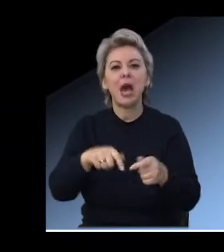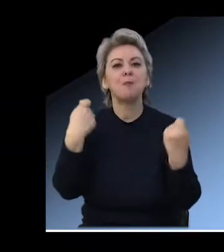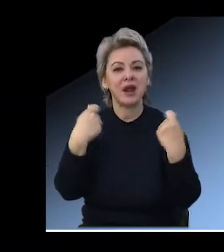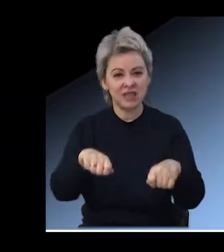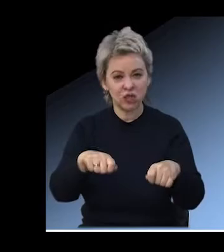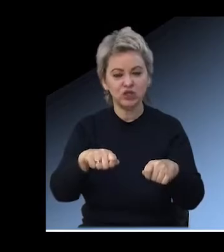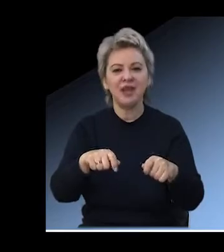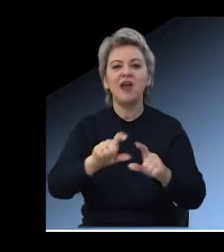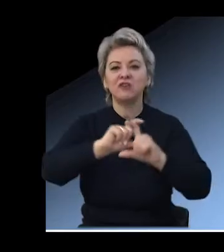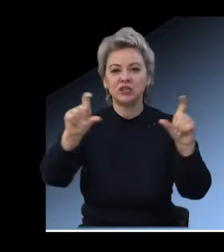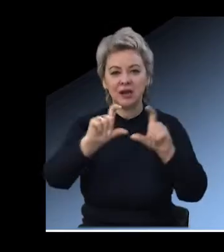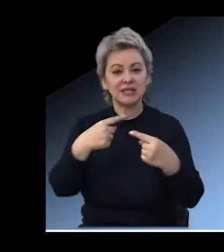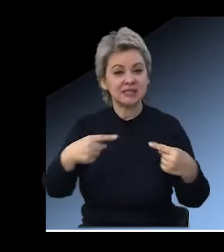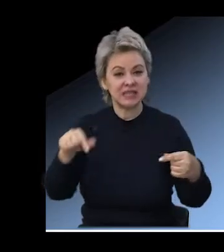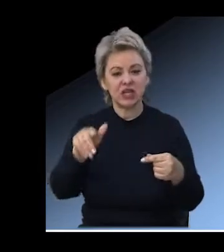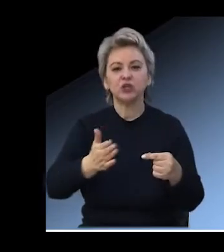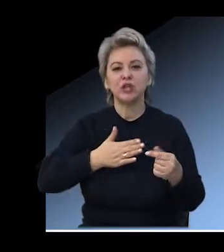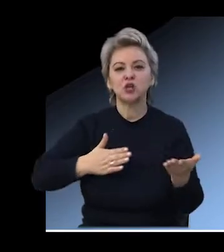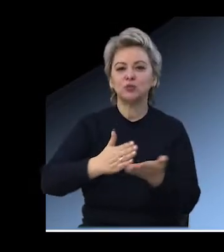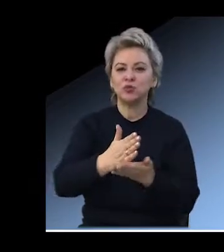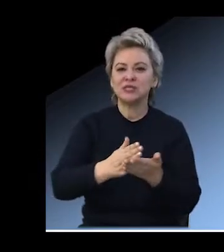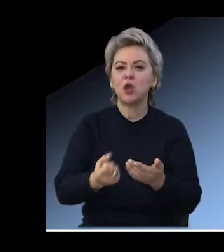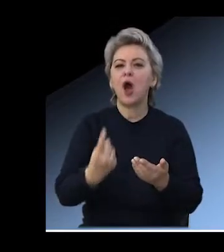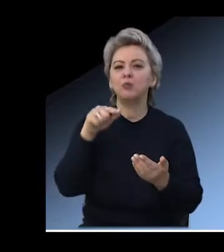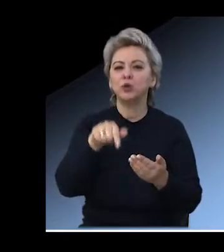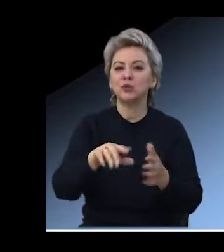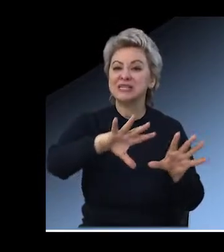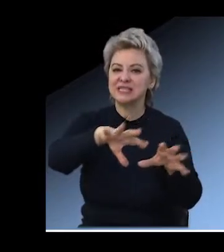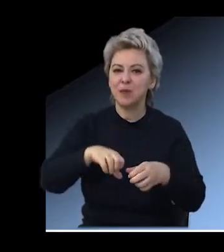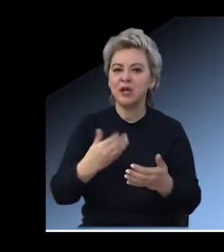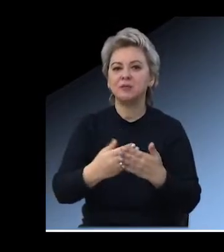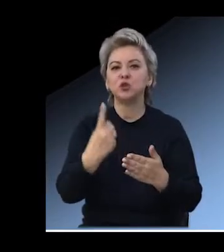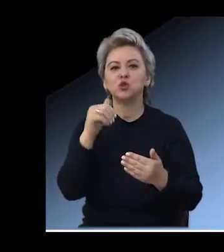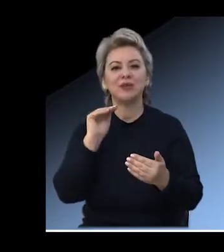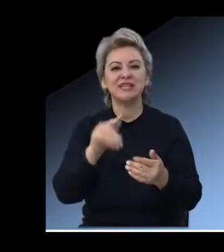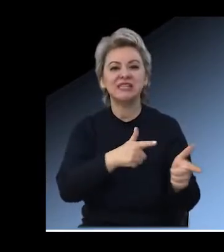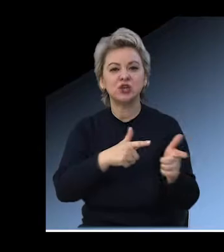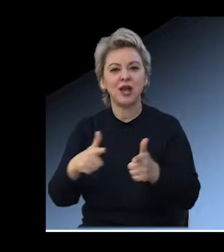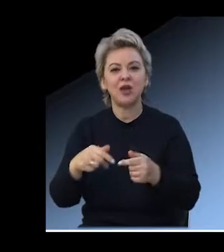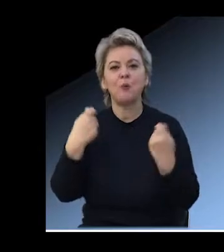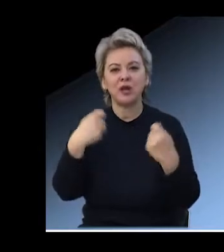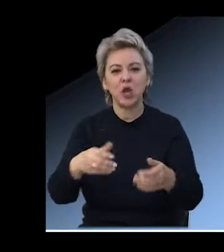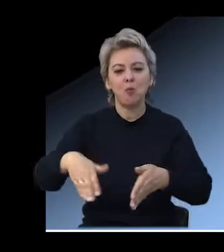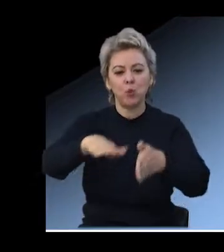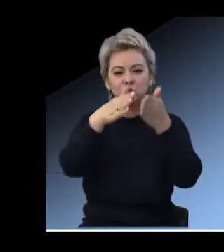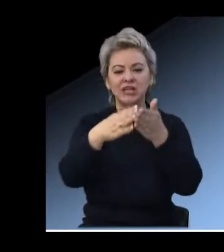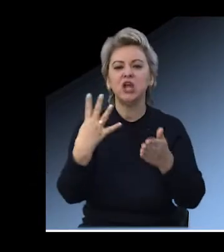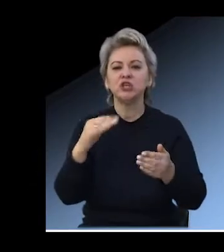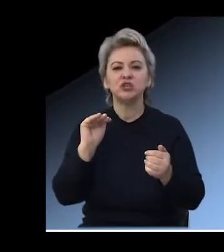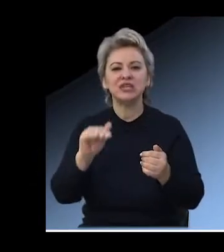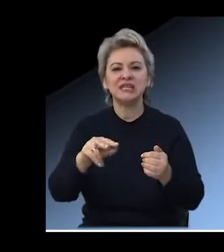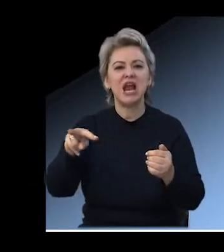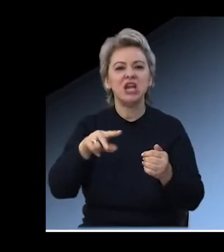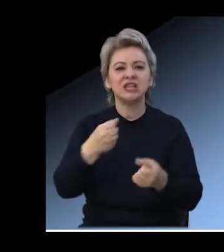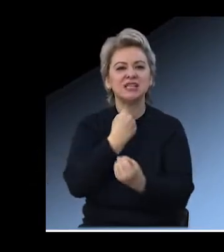для последующей реализации в торговых точках. Нашими сотрудниками обнаружено и изъято около 100 тысяч готовых к продаже бутылок,